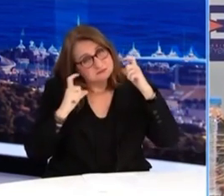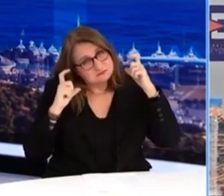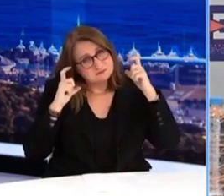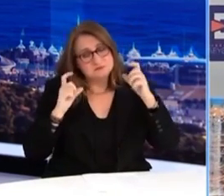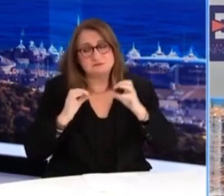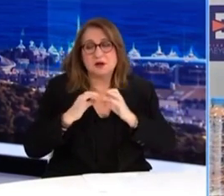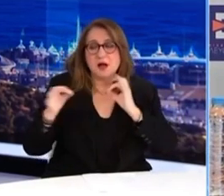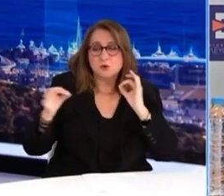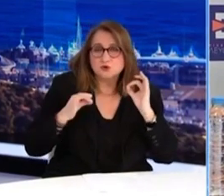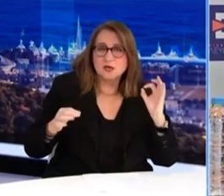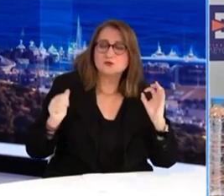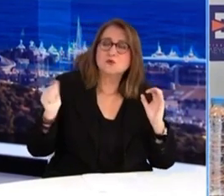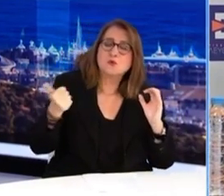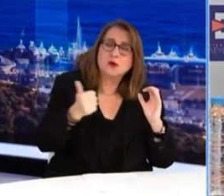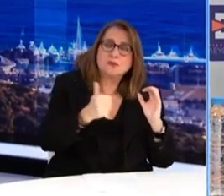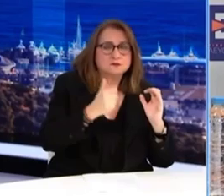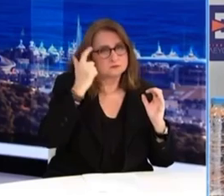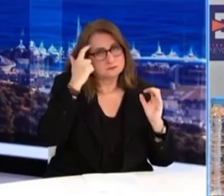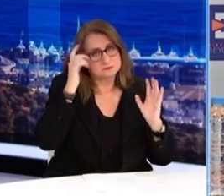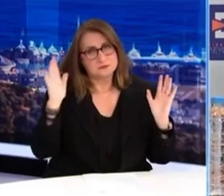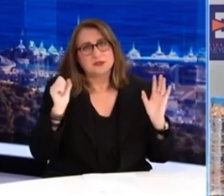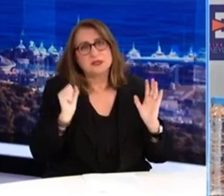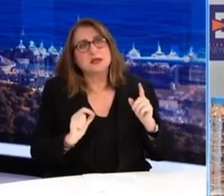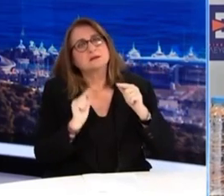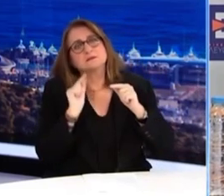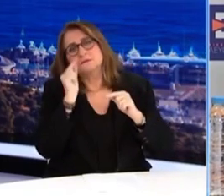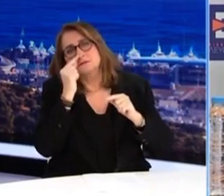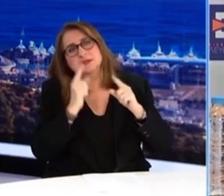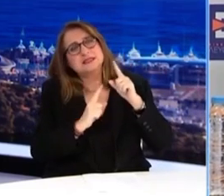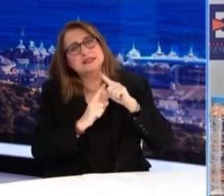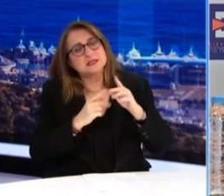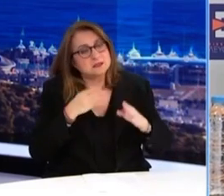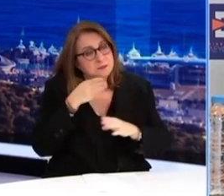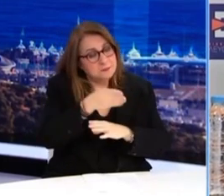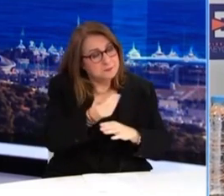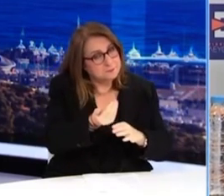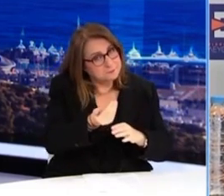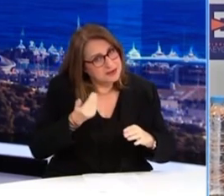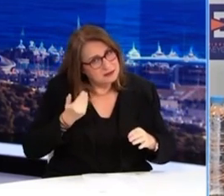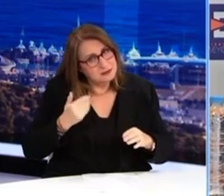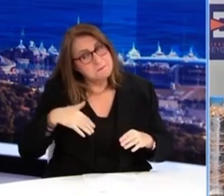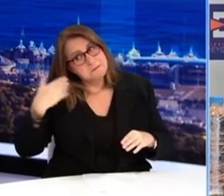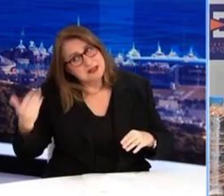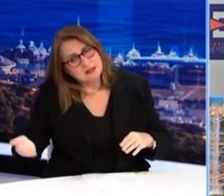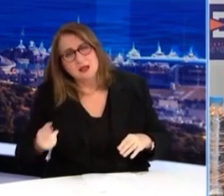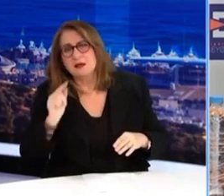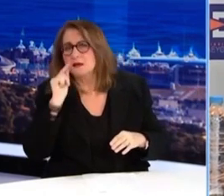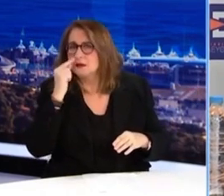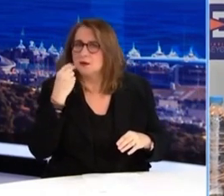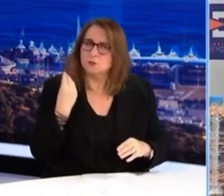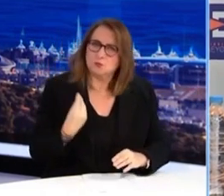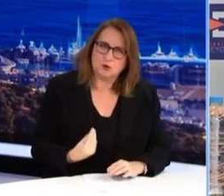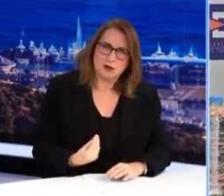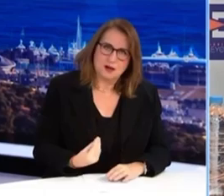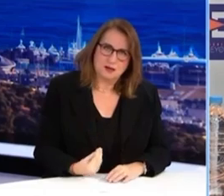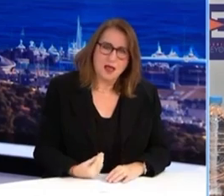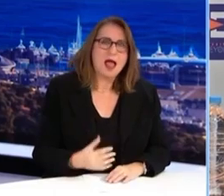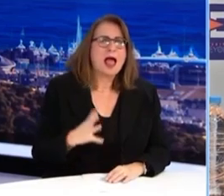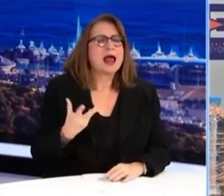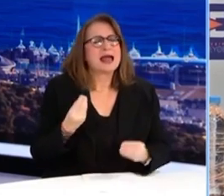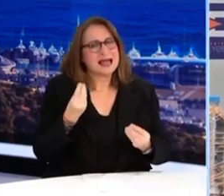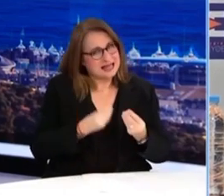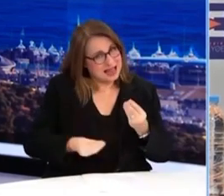αποστάσεις και να κάνουν και self-test, θα έλεγα, πριν πάνε σε αυτές τις εκδηλώσεις. Η καλύτερη λύση, βέβαια, είναι κάποιος που είναι ανεμβολίας